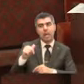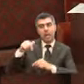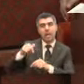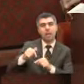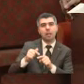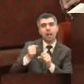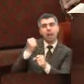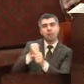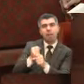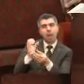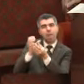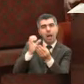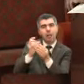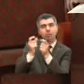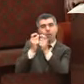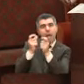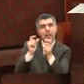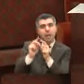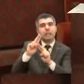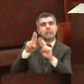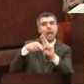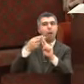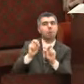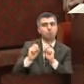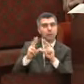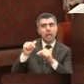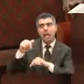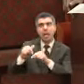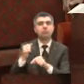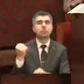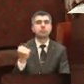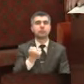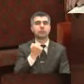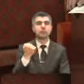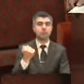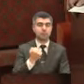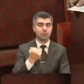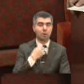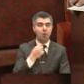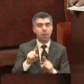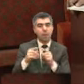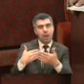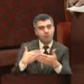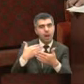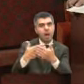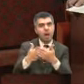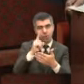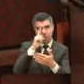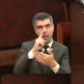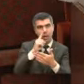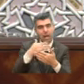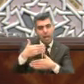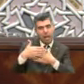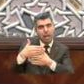الآن بصدد يعني تحرير النسخة النهائية باش يمكننا نقدموها اليوم في أفق التوقيع ديالها. شكرا سيد